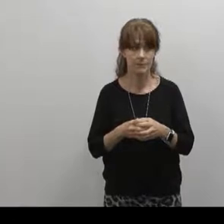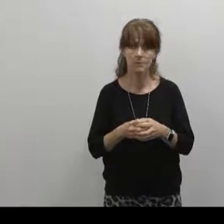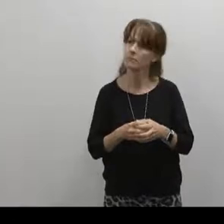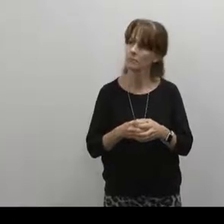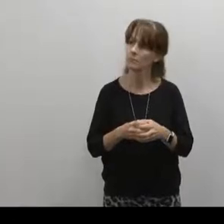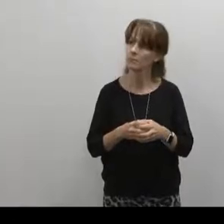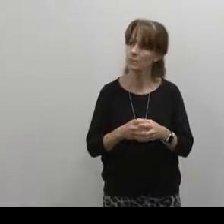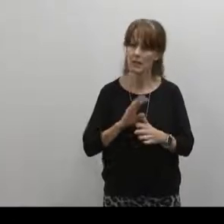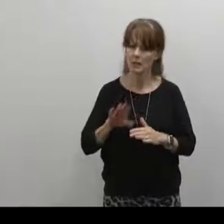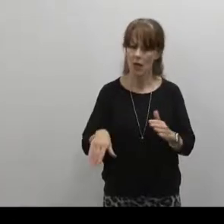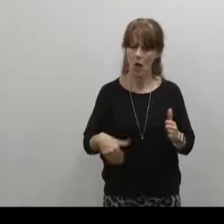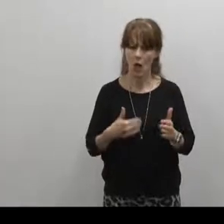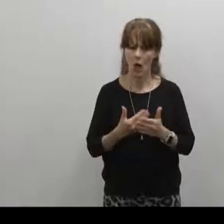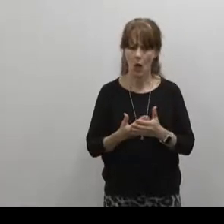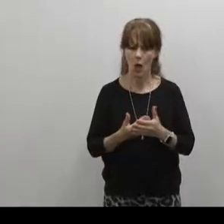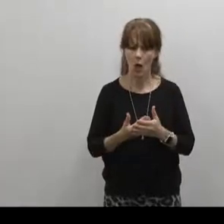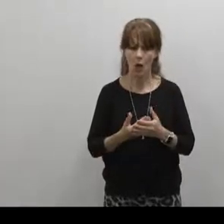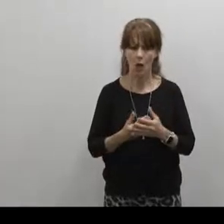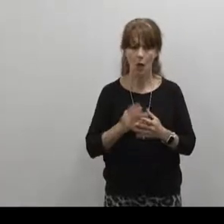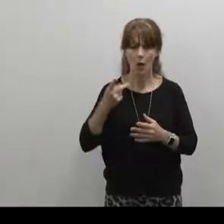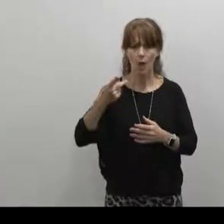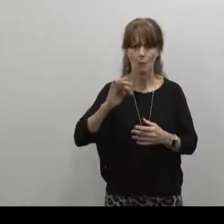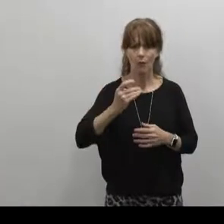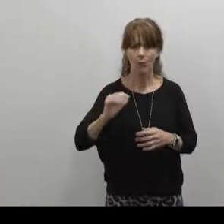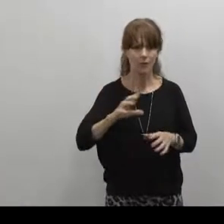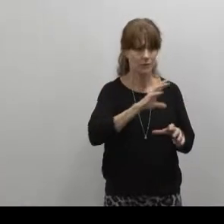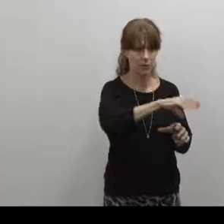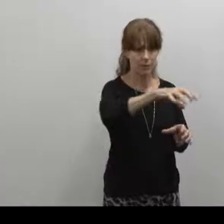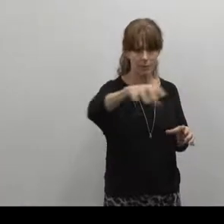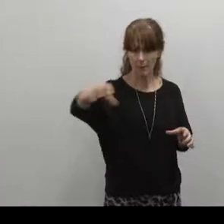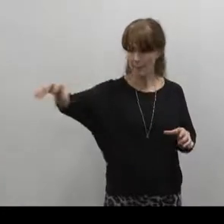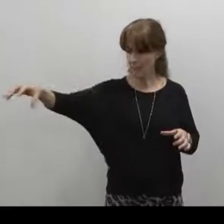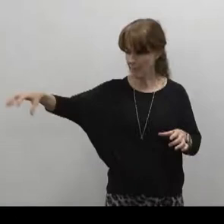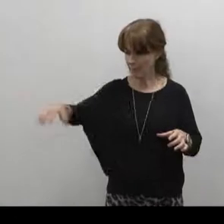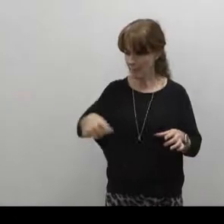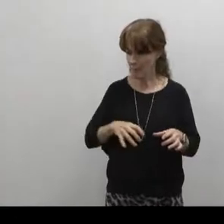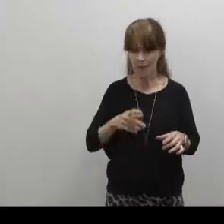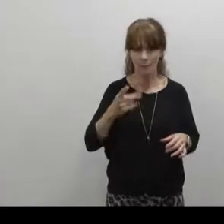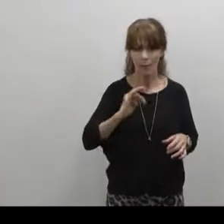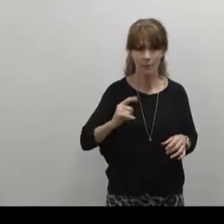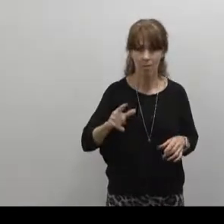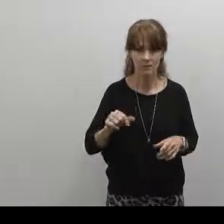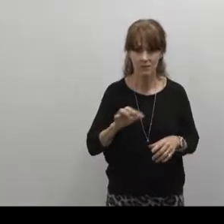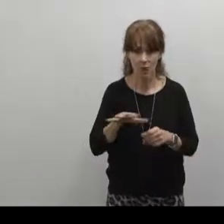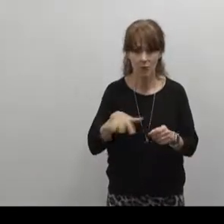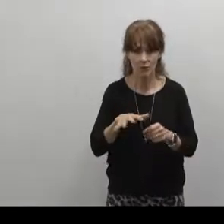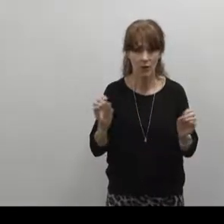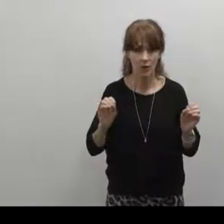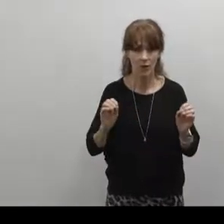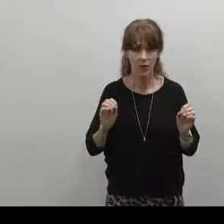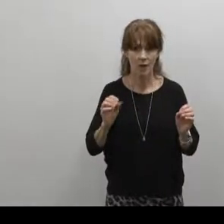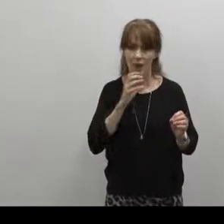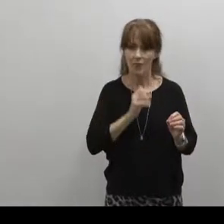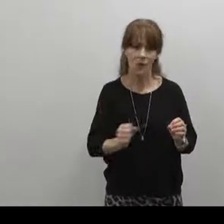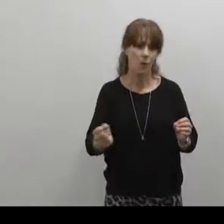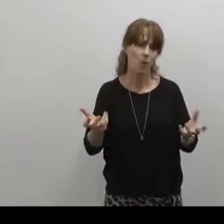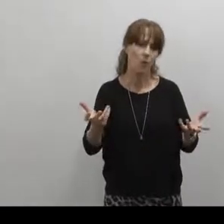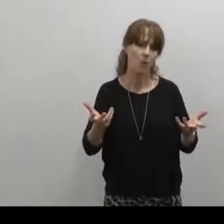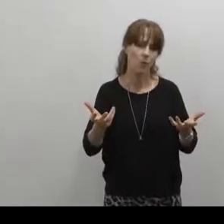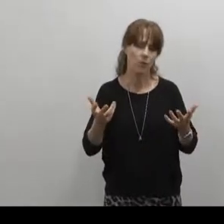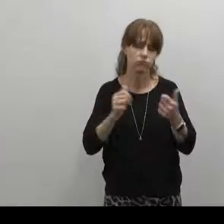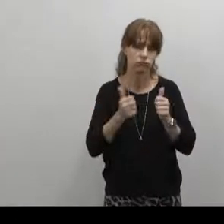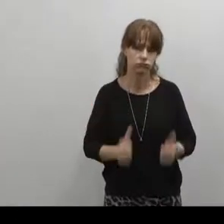chỉ tầm khán khi nhầm tha chưa tha tha mờ tha là thưa mấy ai bàn cho lập hiệp anh á.